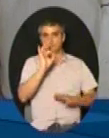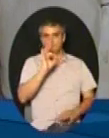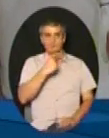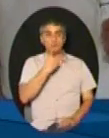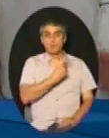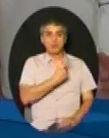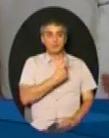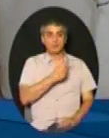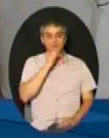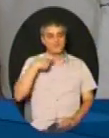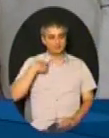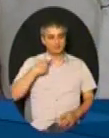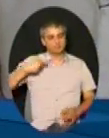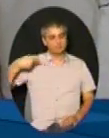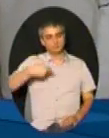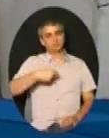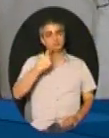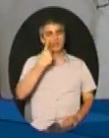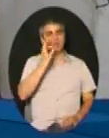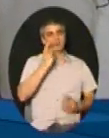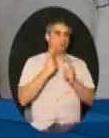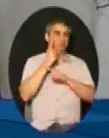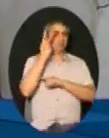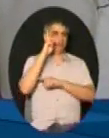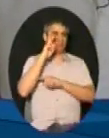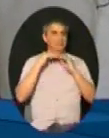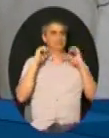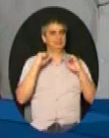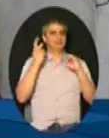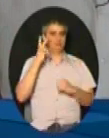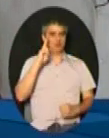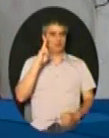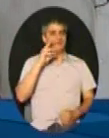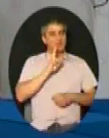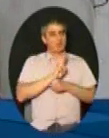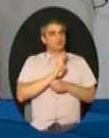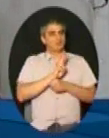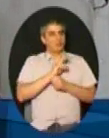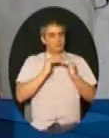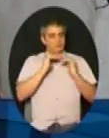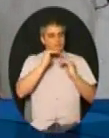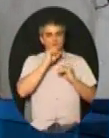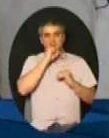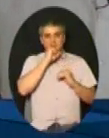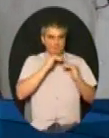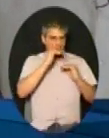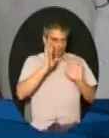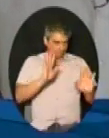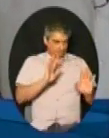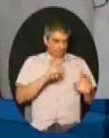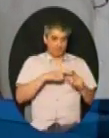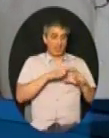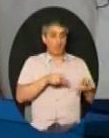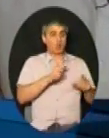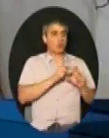אומר שהפנסיה תהיה מסובסדת באחוז יותר גבוה, זה אומר יותר רציבות ויותר שמירה על גובה הפנסיה. זה דבר אחד. כי האגרות